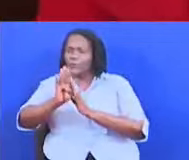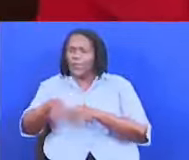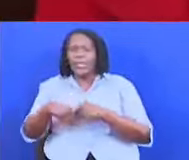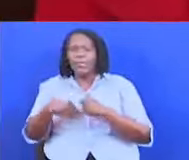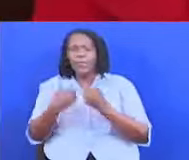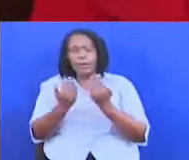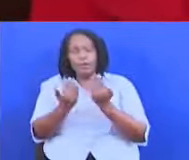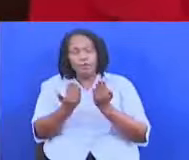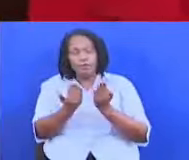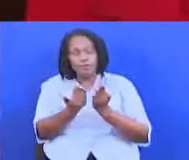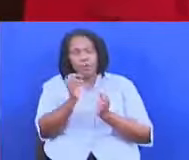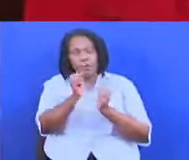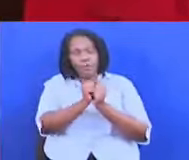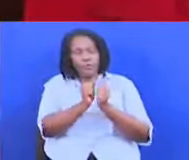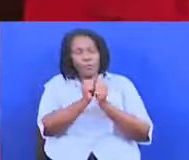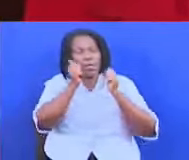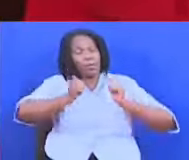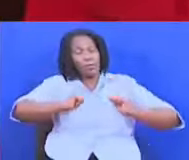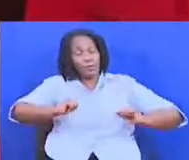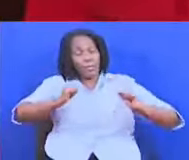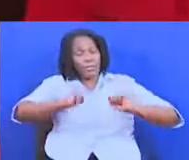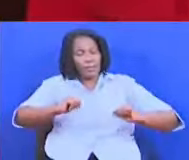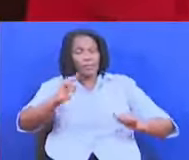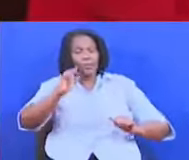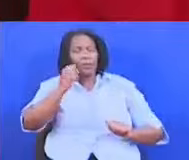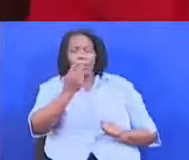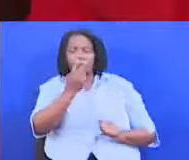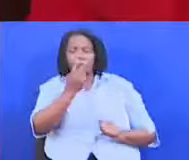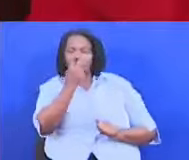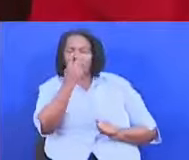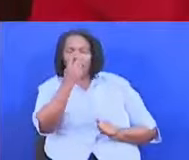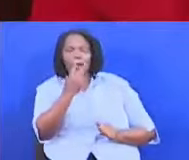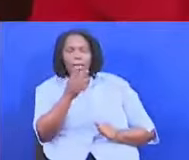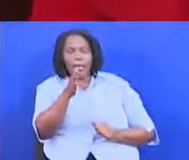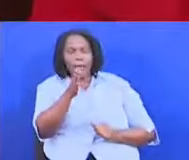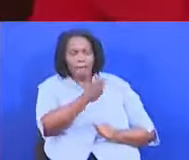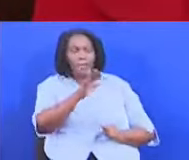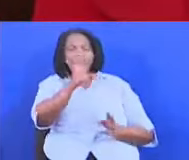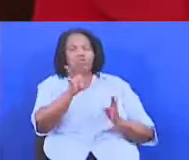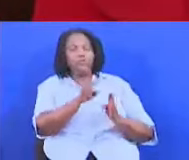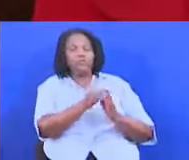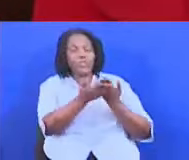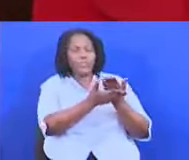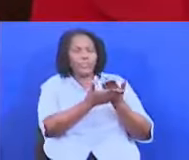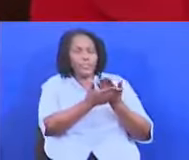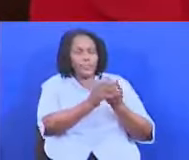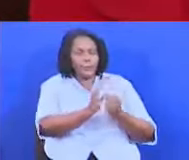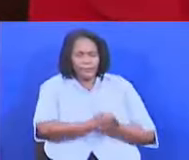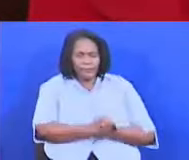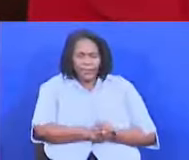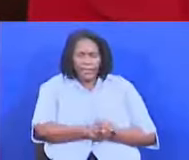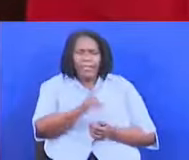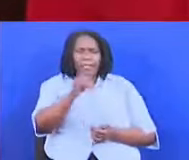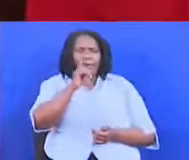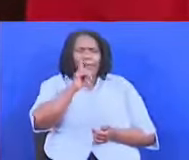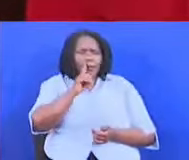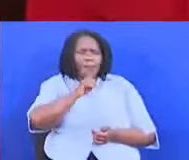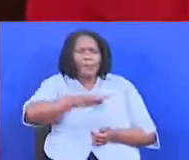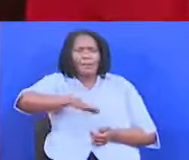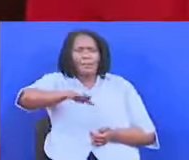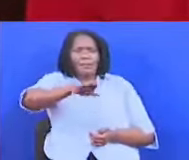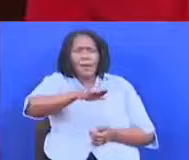masuala mazima ya utalii, tuangalie pande zote katika nchi yetu. Kila mahali